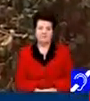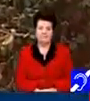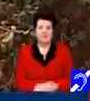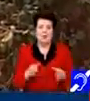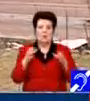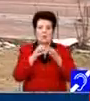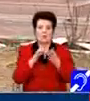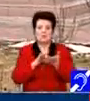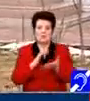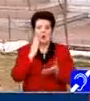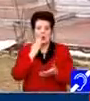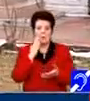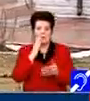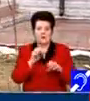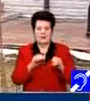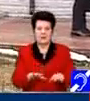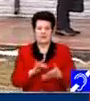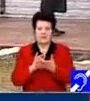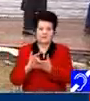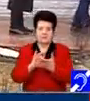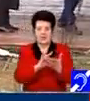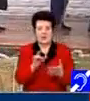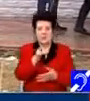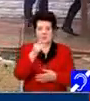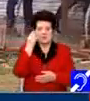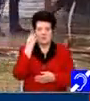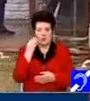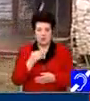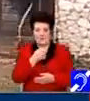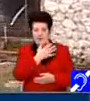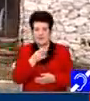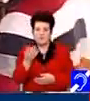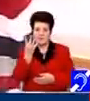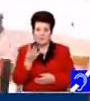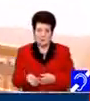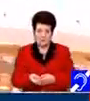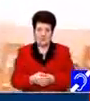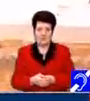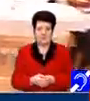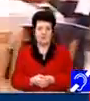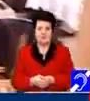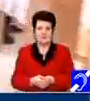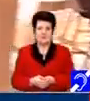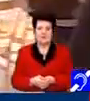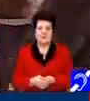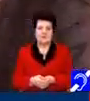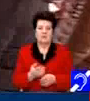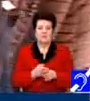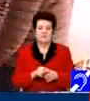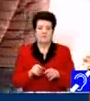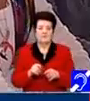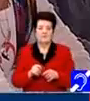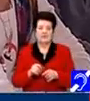Un grup de turiști din România au decis să cutreiere meleagurile Republicii Moldova timp de 4 zile. Am zis să venim undeva unde nu am mai